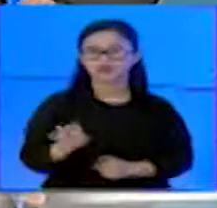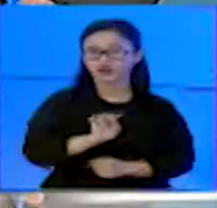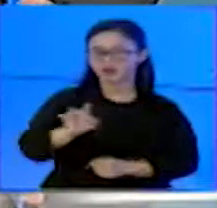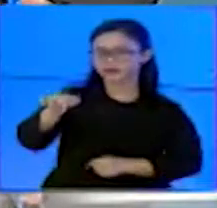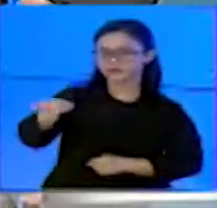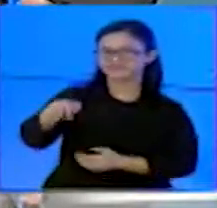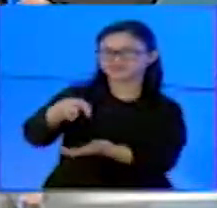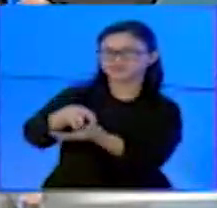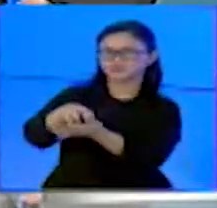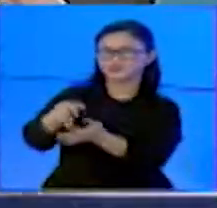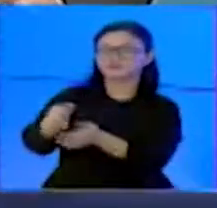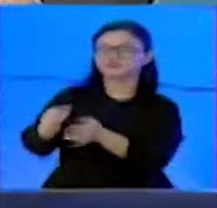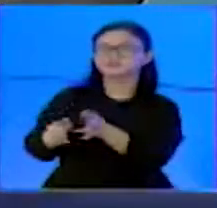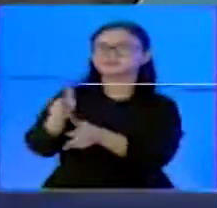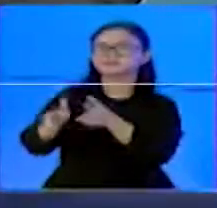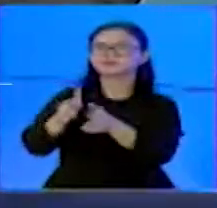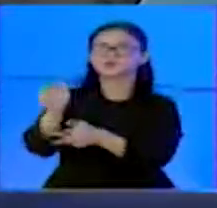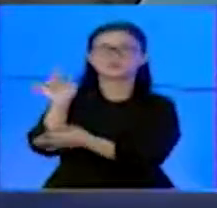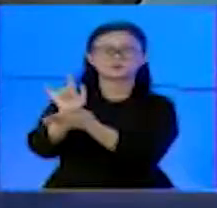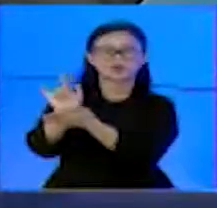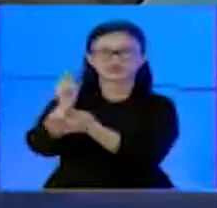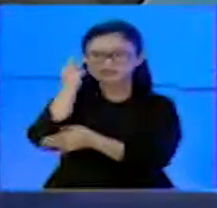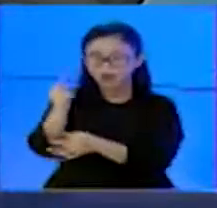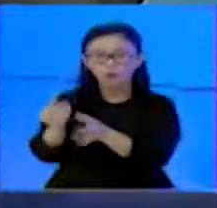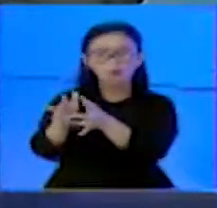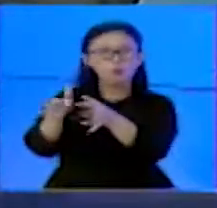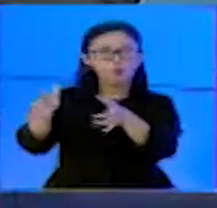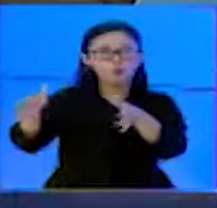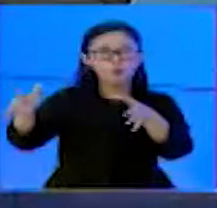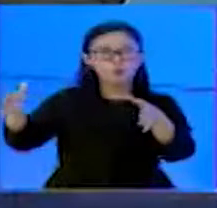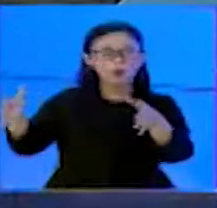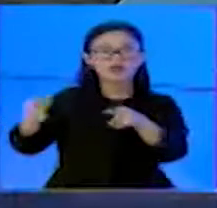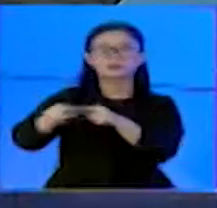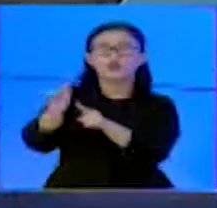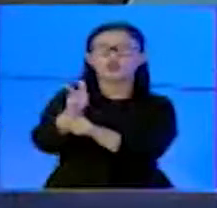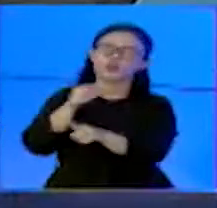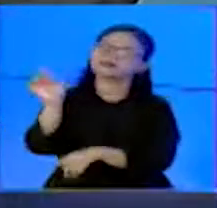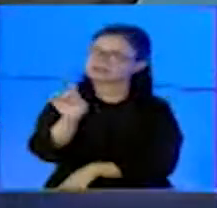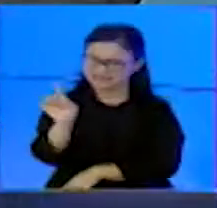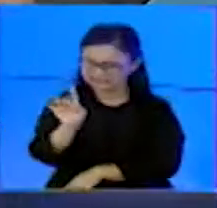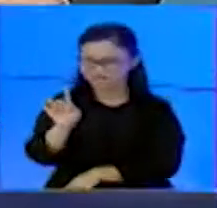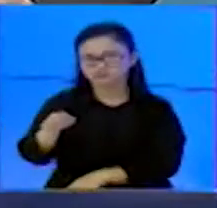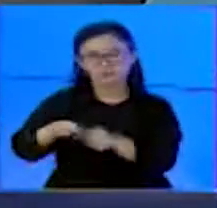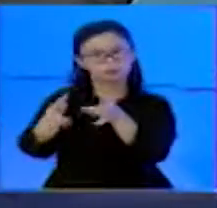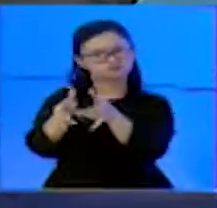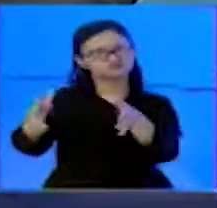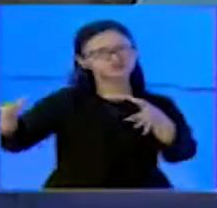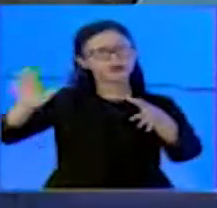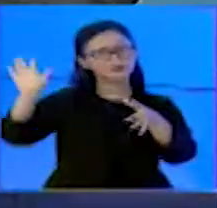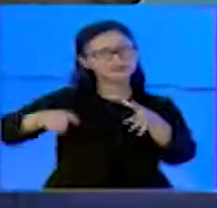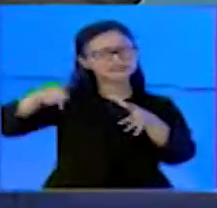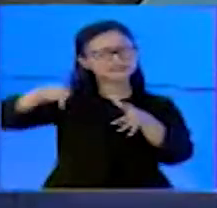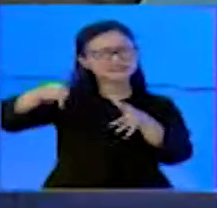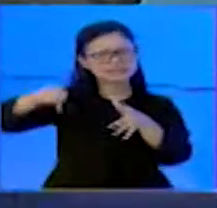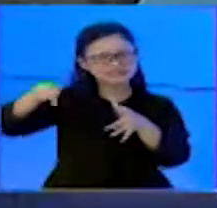Sementara itu di stasiun Bekasi, Jawa Barat pada Senin pagi ini terpantau ramai namun tidak ada antrean panjang seperti yang terjadi pada awal pekan hari